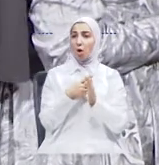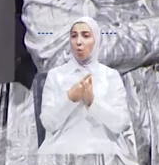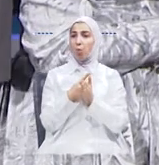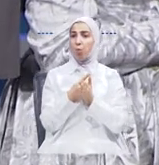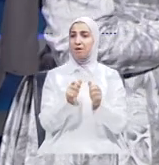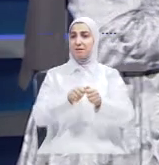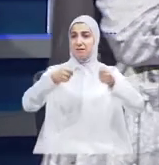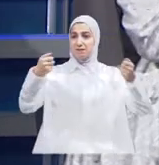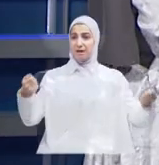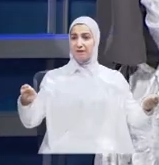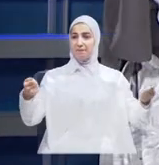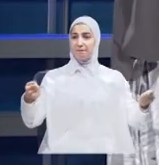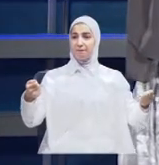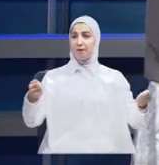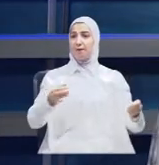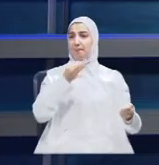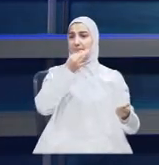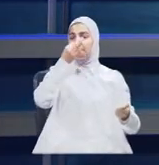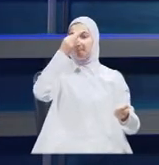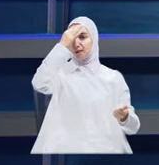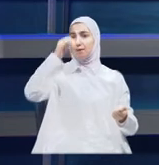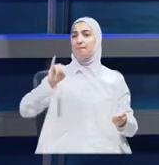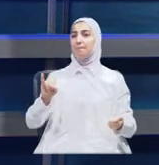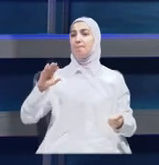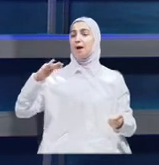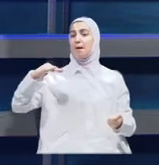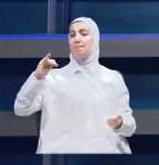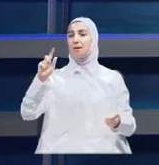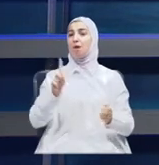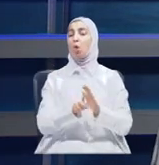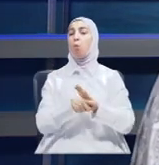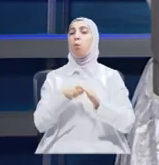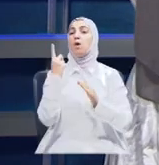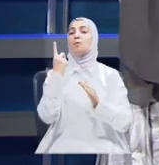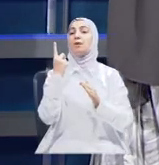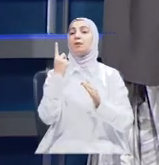وأول صحيفة كانت في الوطن العربي أصدرها محمد علي عام